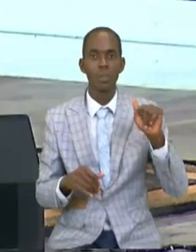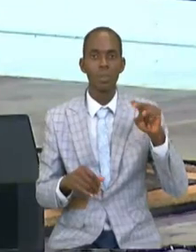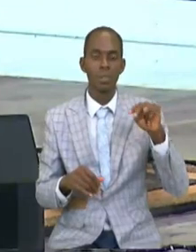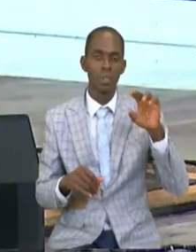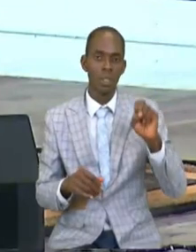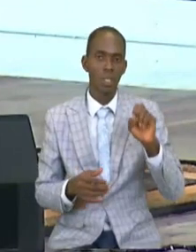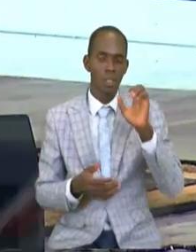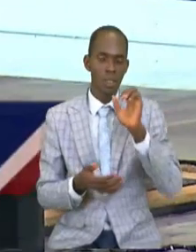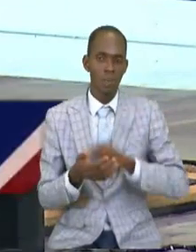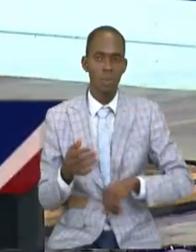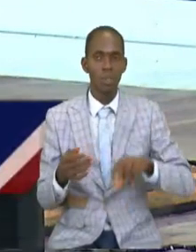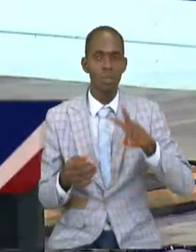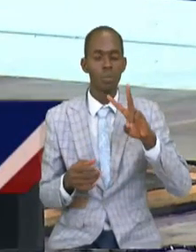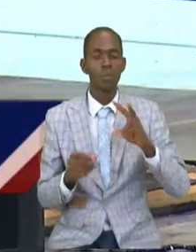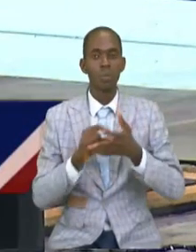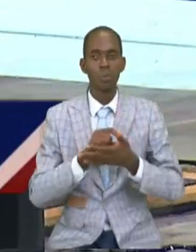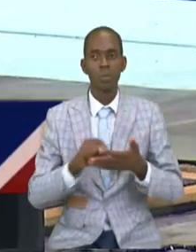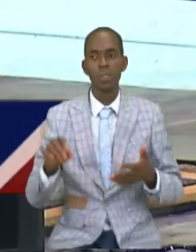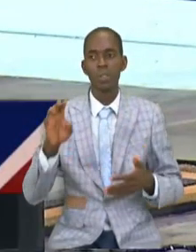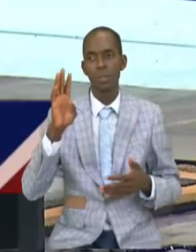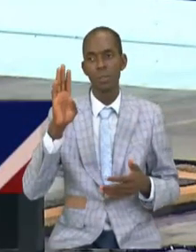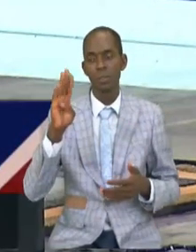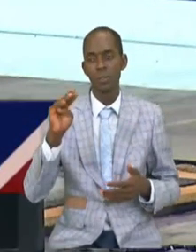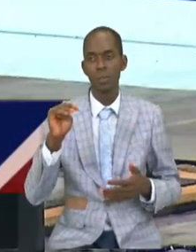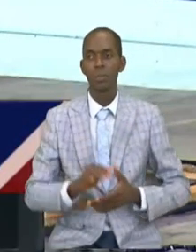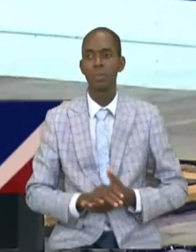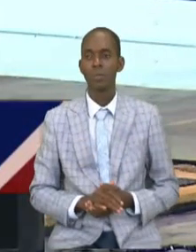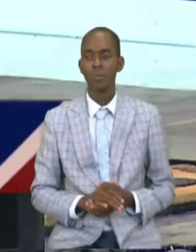Nous lisons le verset 14. Philippiens 2,